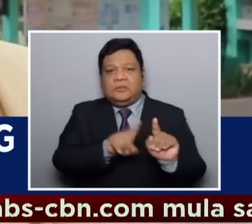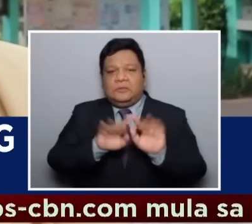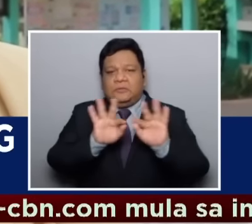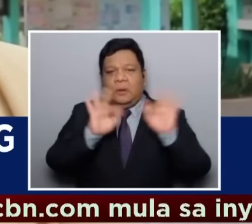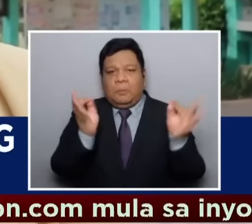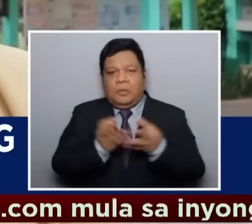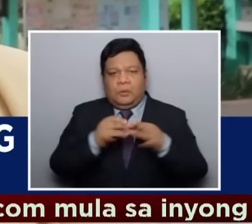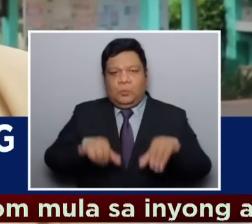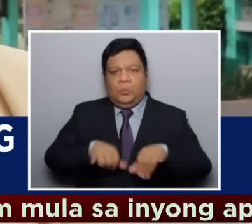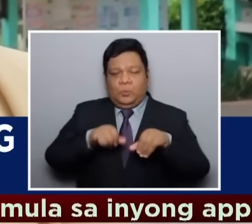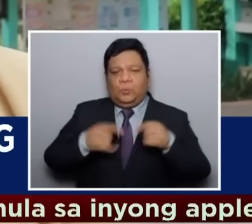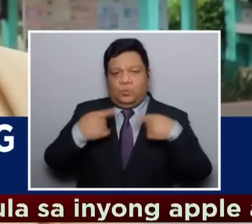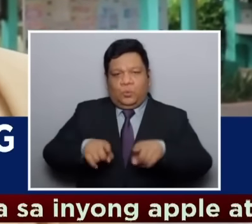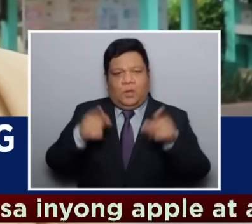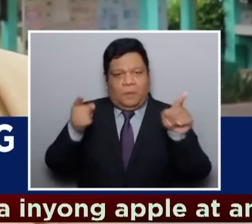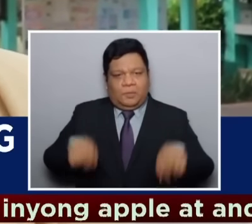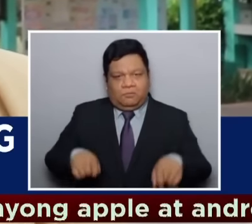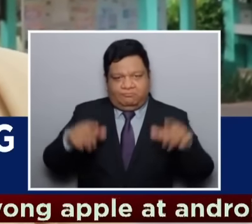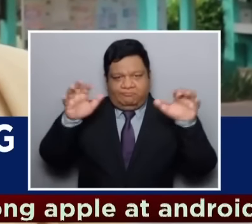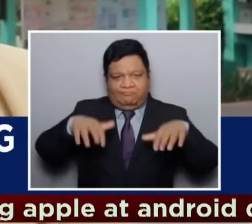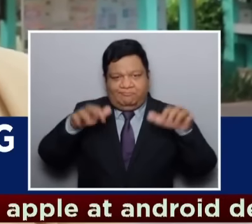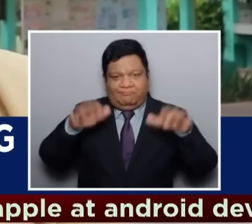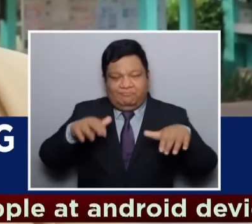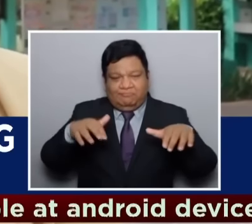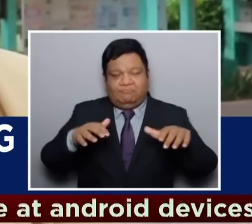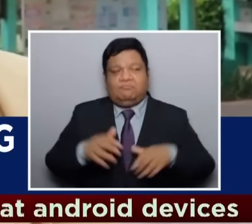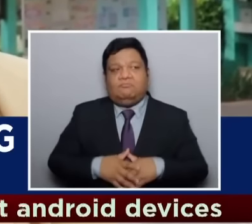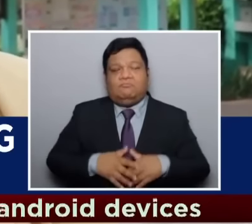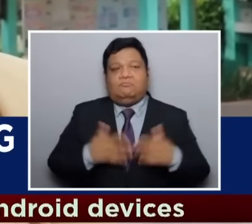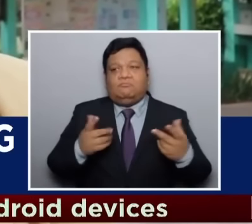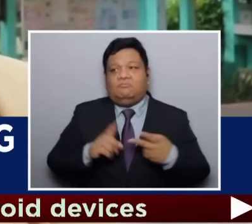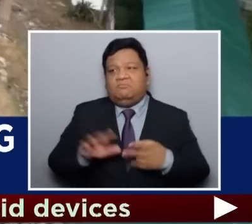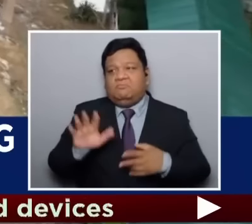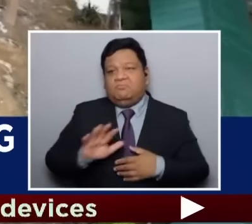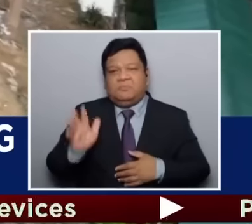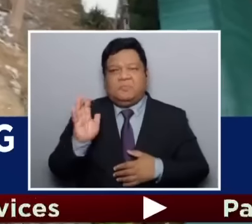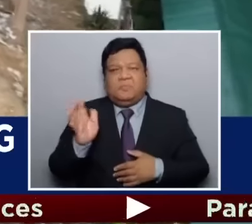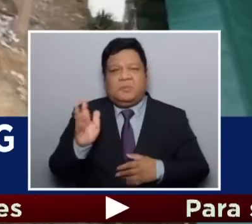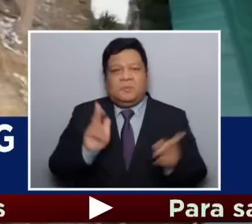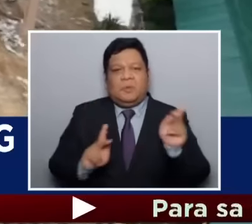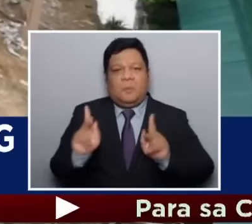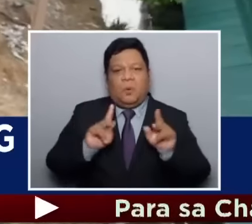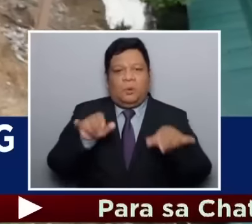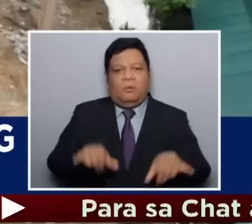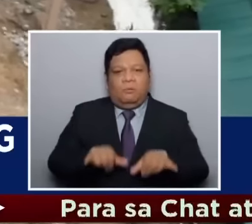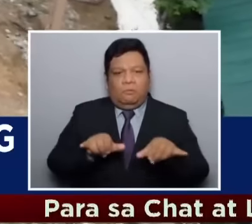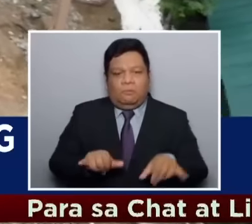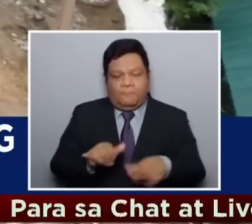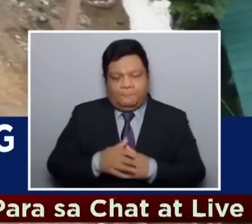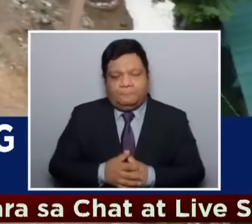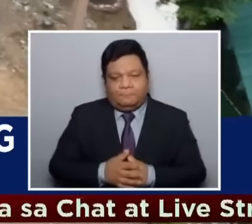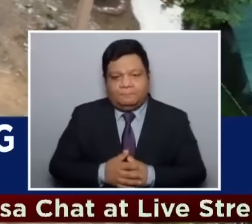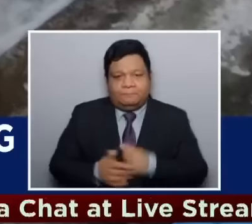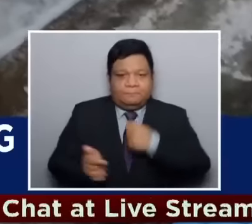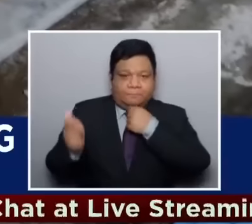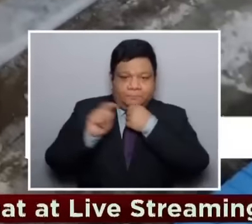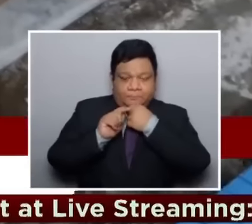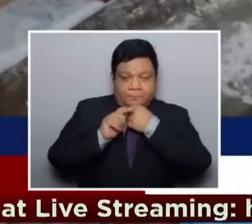the typhoon at mga around 50 persons ang nandito. Sa pamamagitan ng Legacy Project